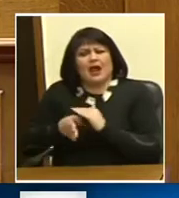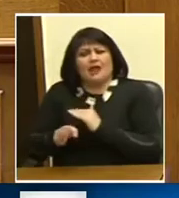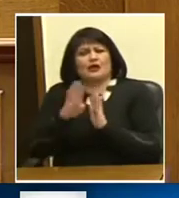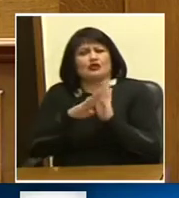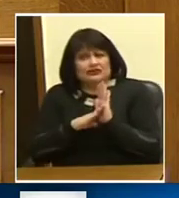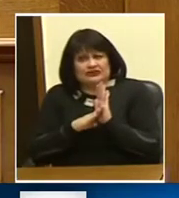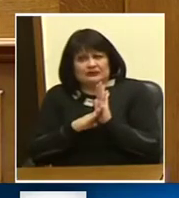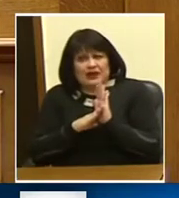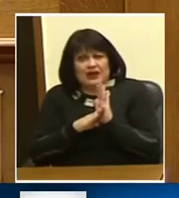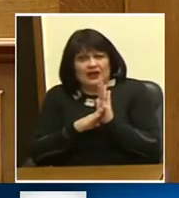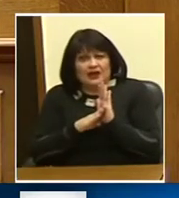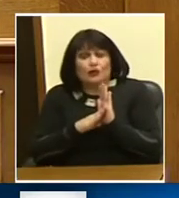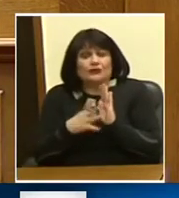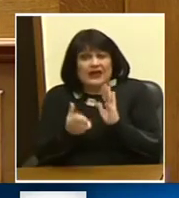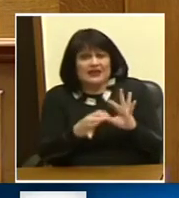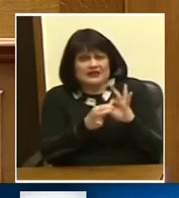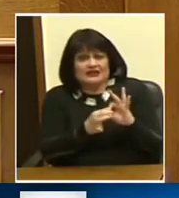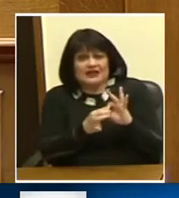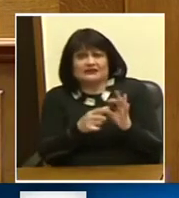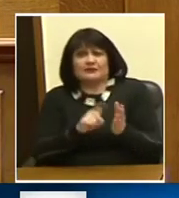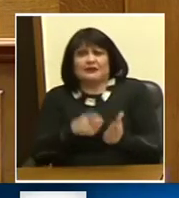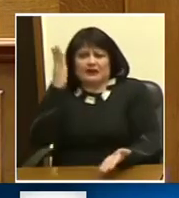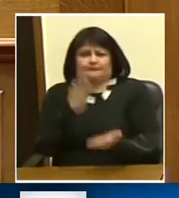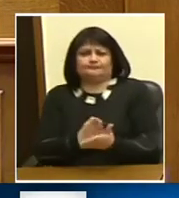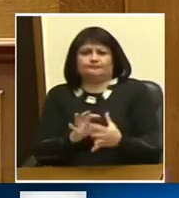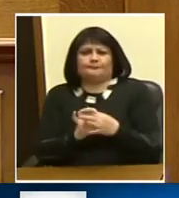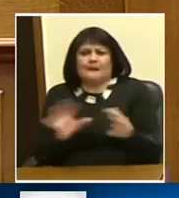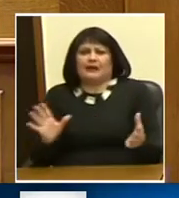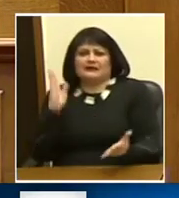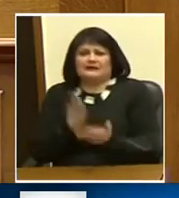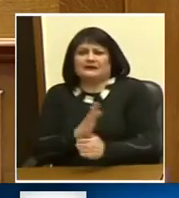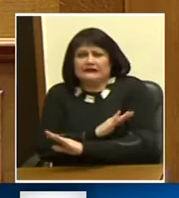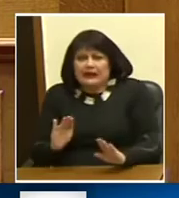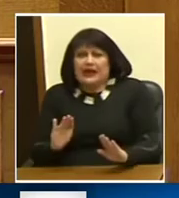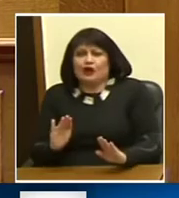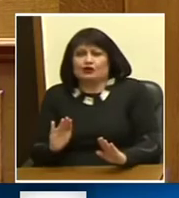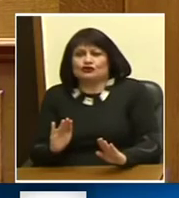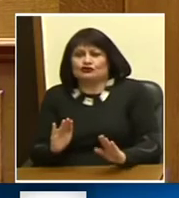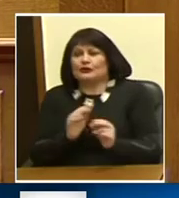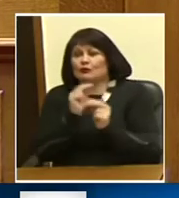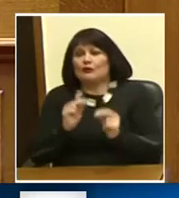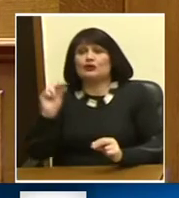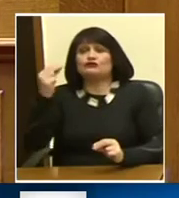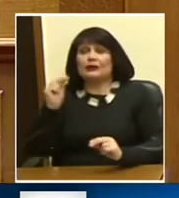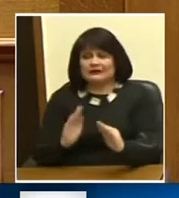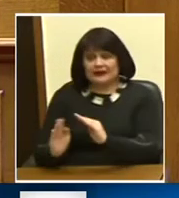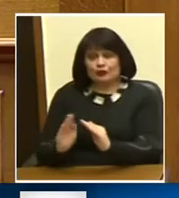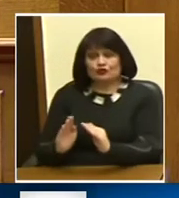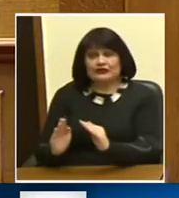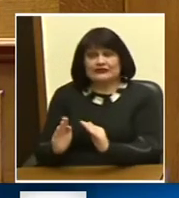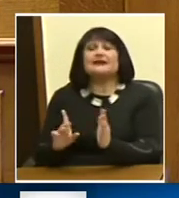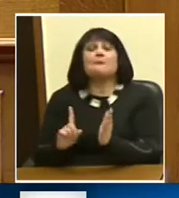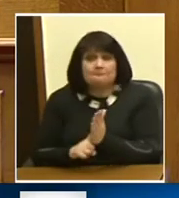σύστημα, άρα κάπου πρέπει να σπάσει αυτό. Άρα η βουλευτική ασυλία